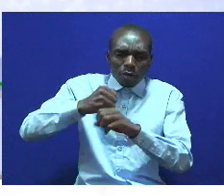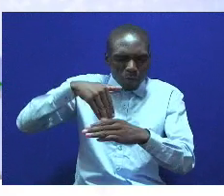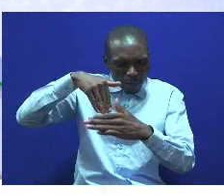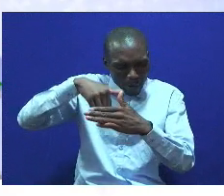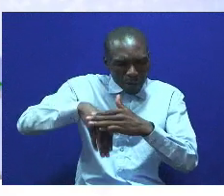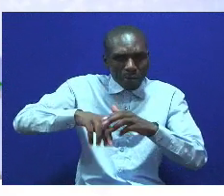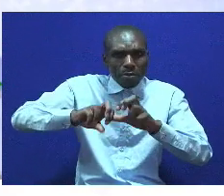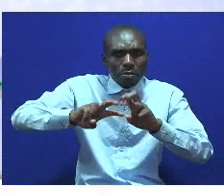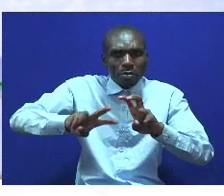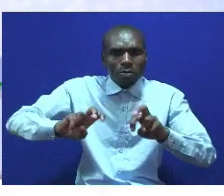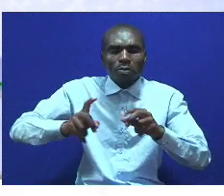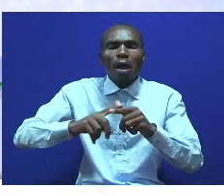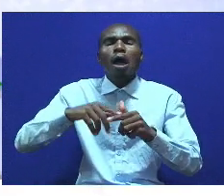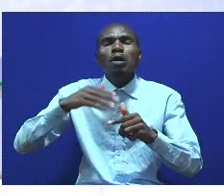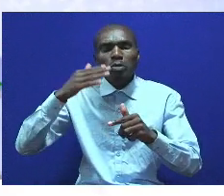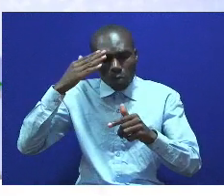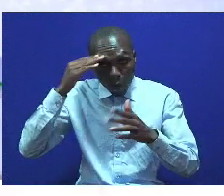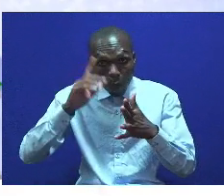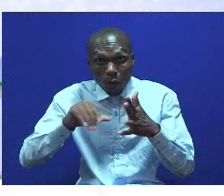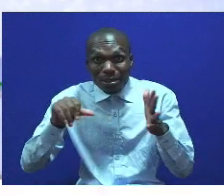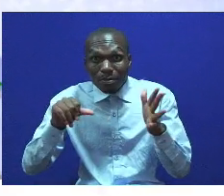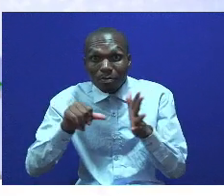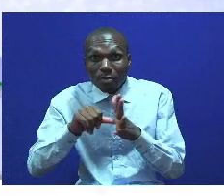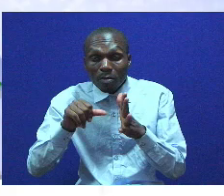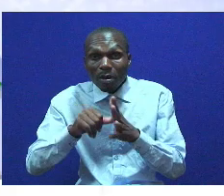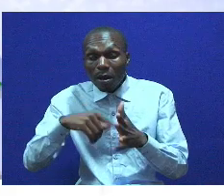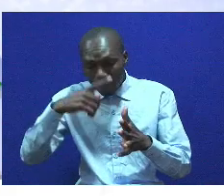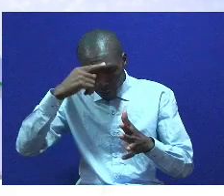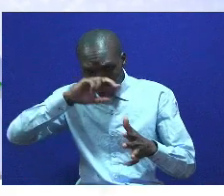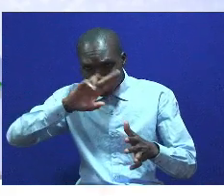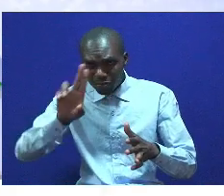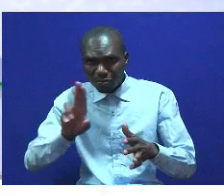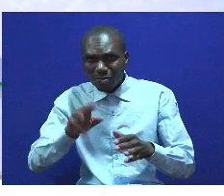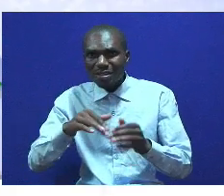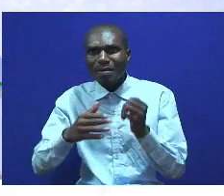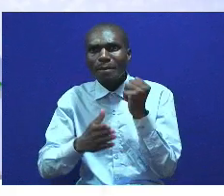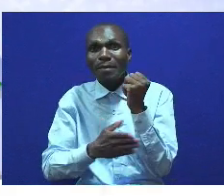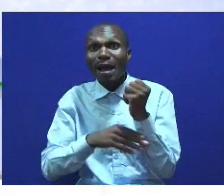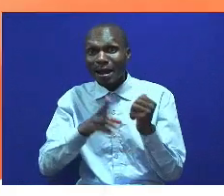bube bwa banyanyimbo muri ke 2000 mamanye igatwa organizeti ya mange korenga